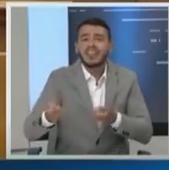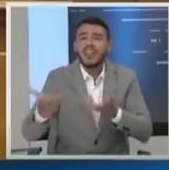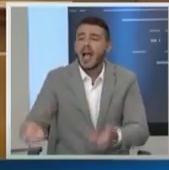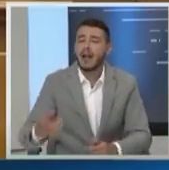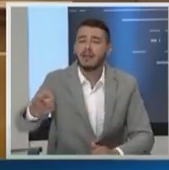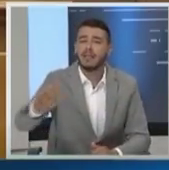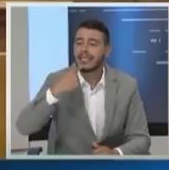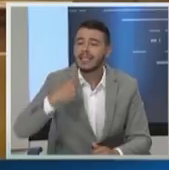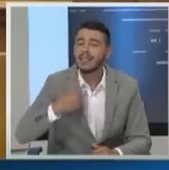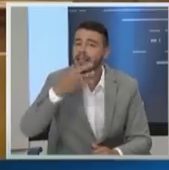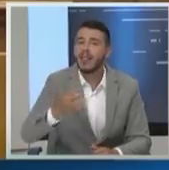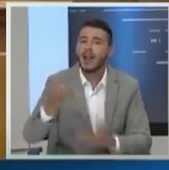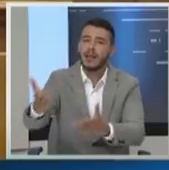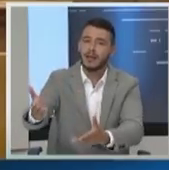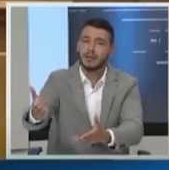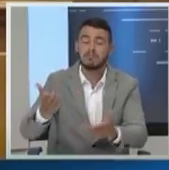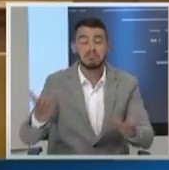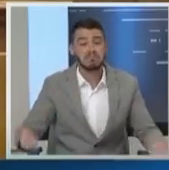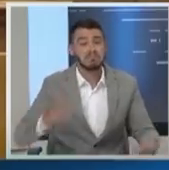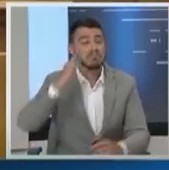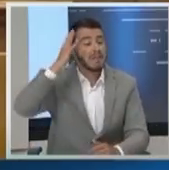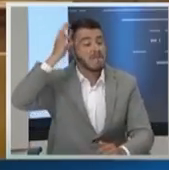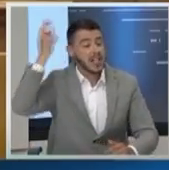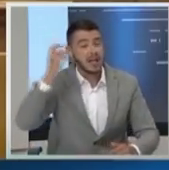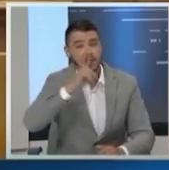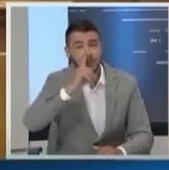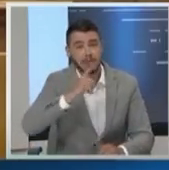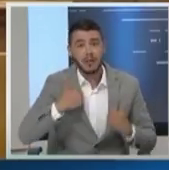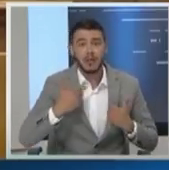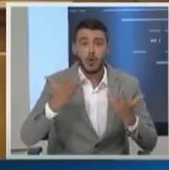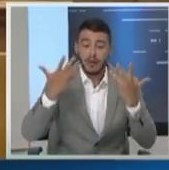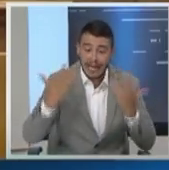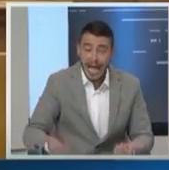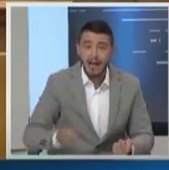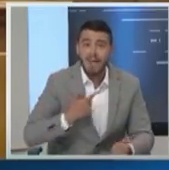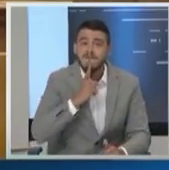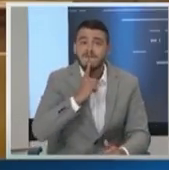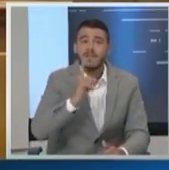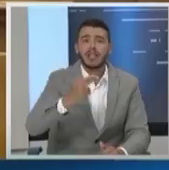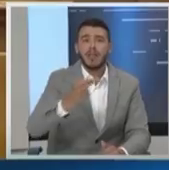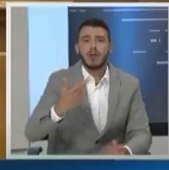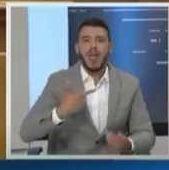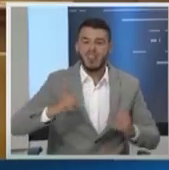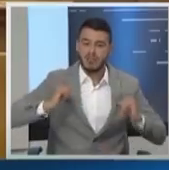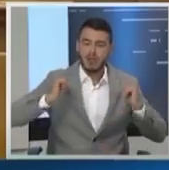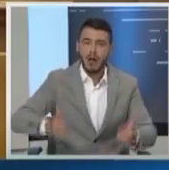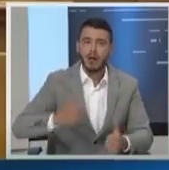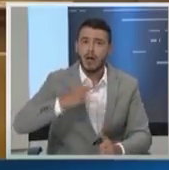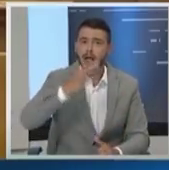Φανταστείτε λοιπόν, κυρίες και κύριοι συνάδελφοι, εγώ να είχα τέτοια ανοιχτά θέματα. Και όχι μόνο να σιωπούσα, να είχα το θράσος εδώ να κάνω και τον